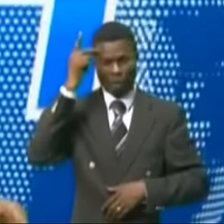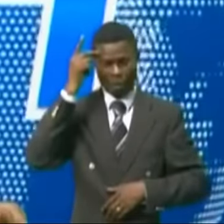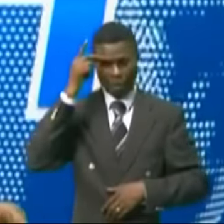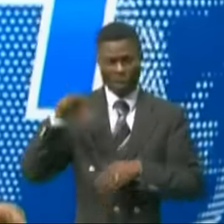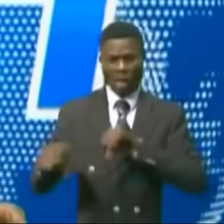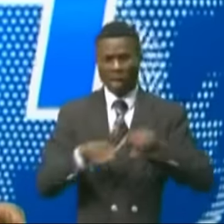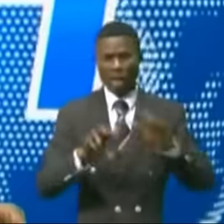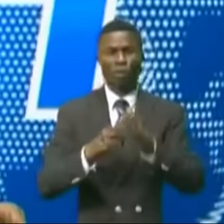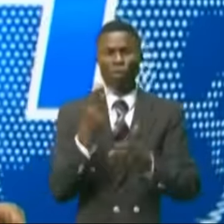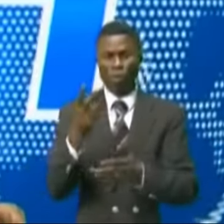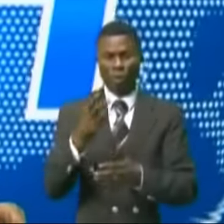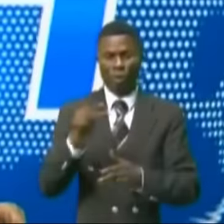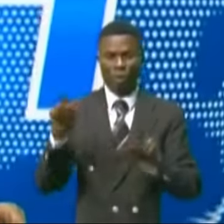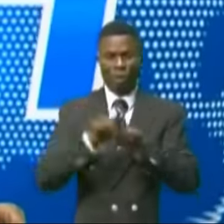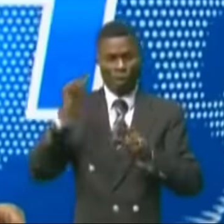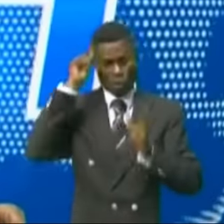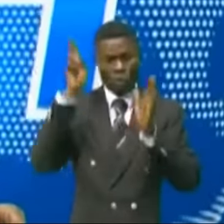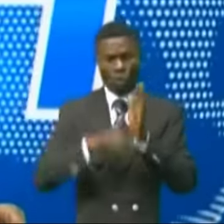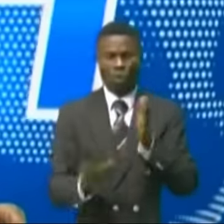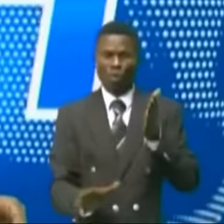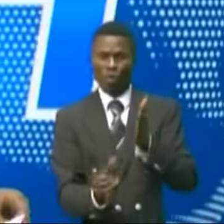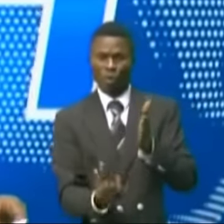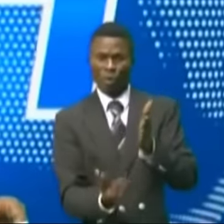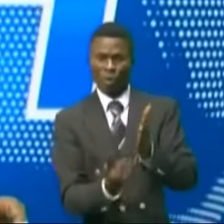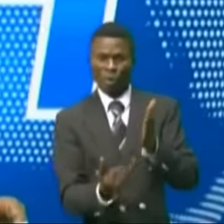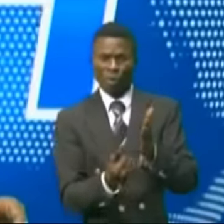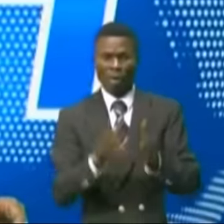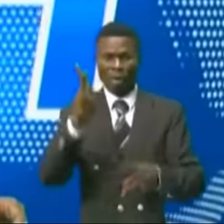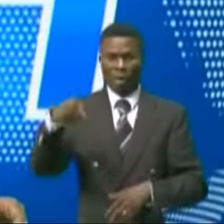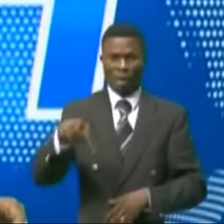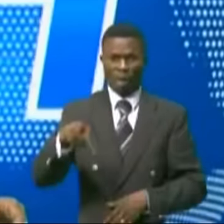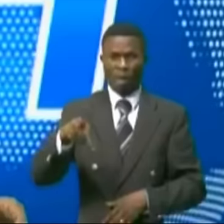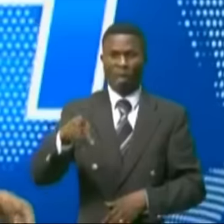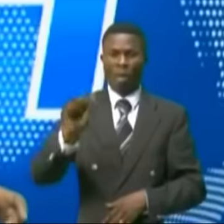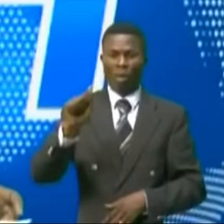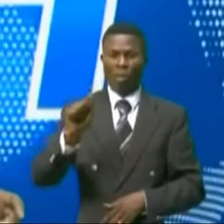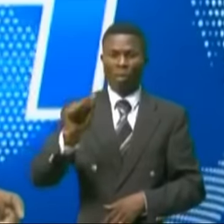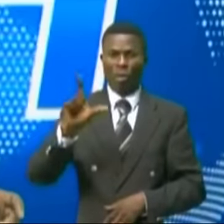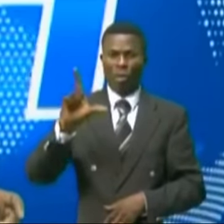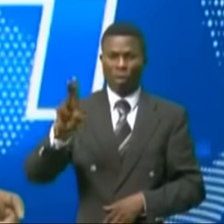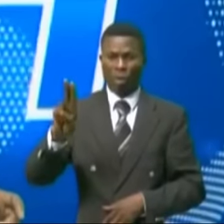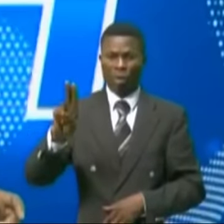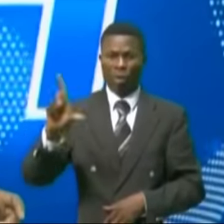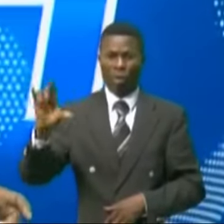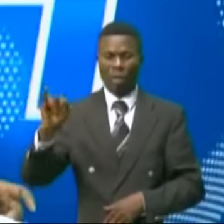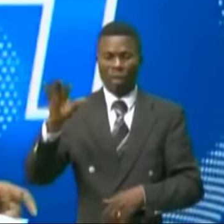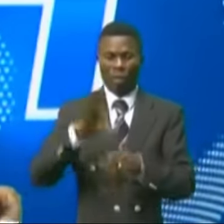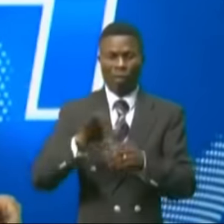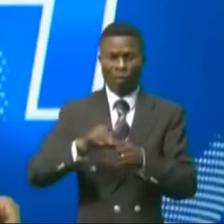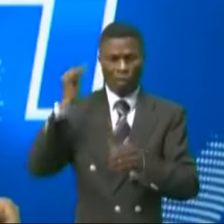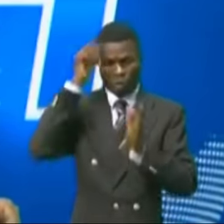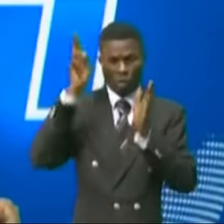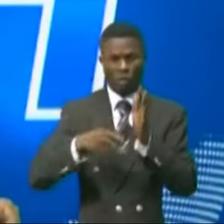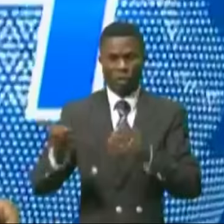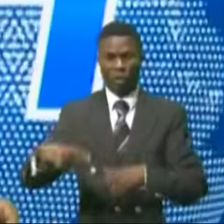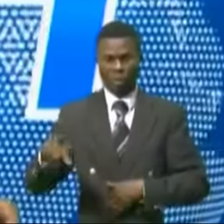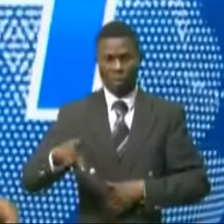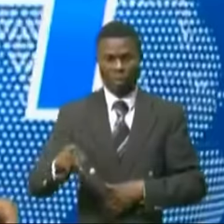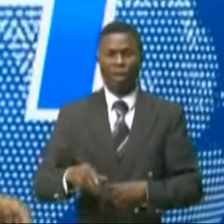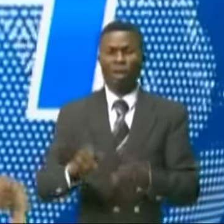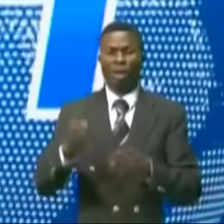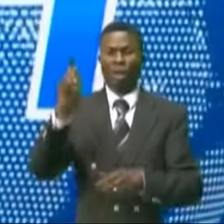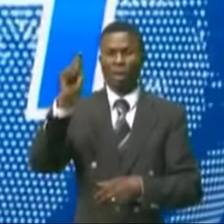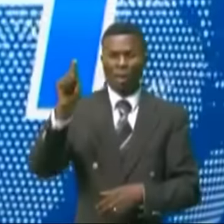titre, d'abord comme gouverneur intérimaire, Paulin Lendongola Lebabongo a été élu gouverneur de la province de la Tchopo.